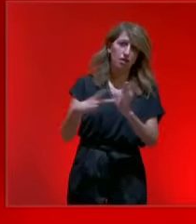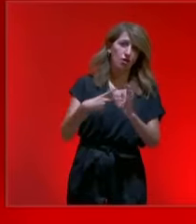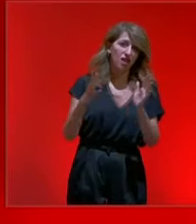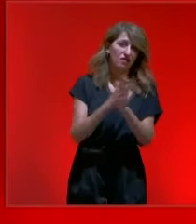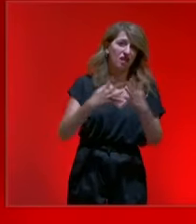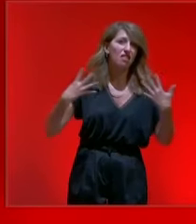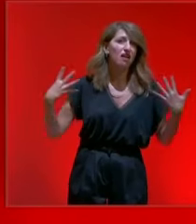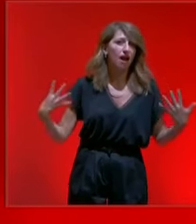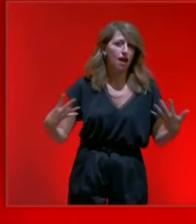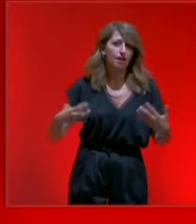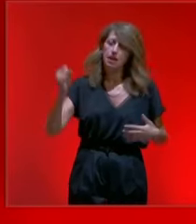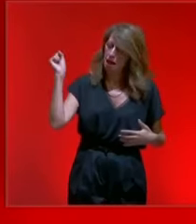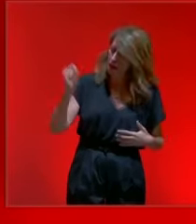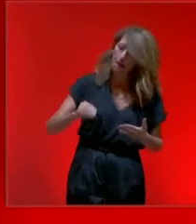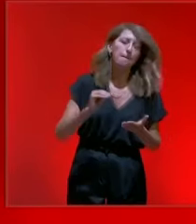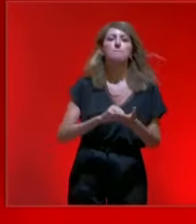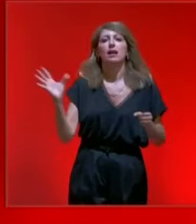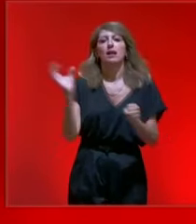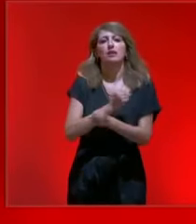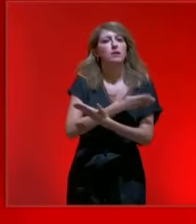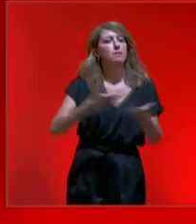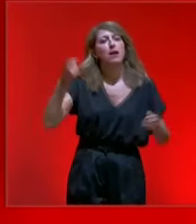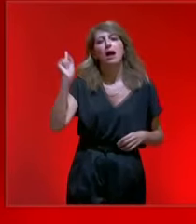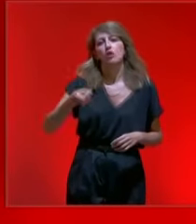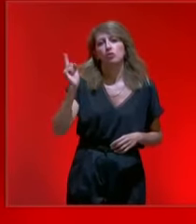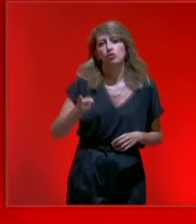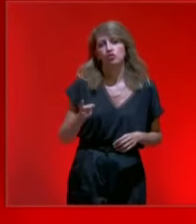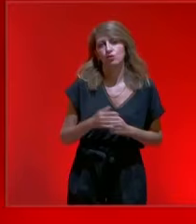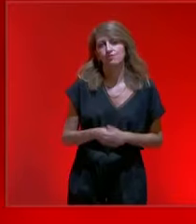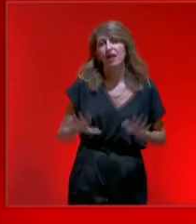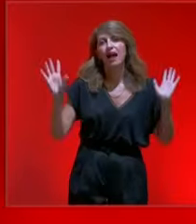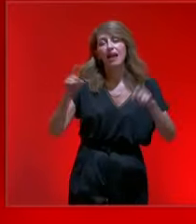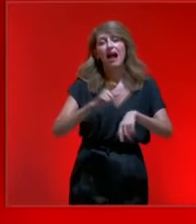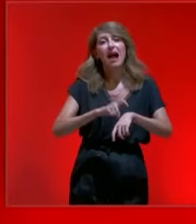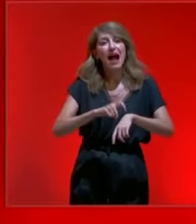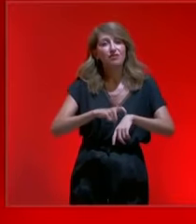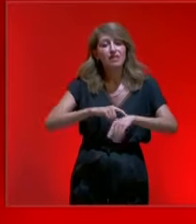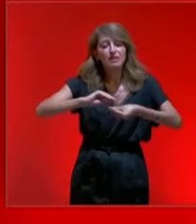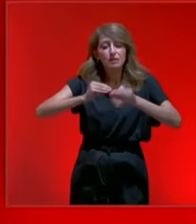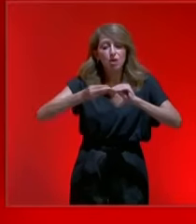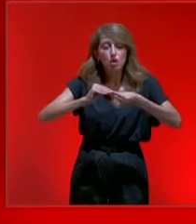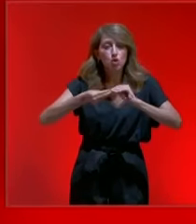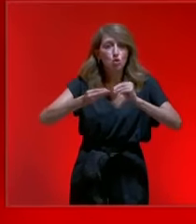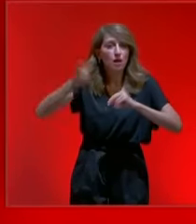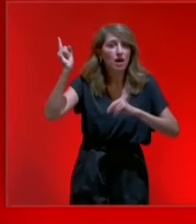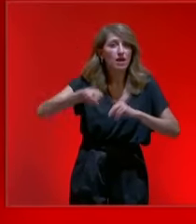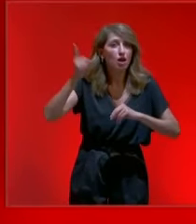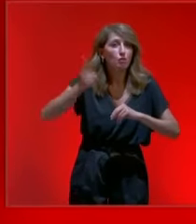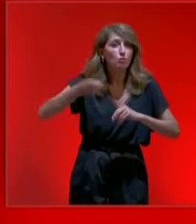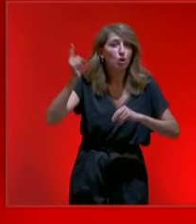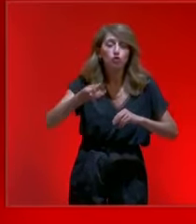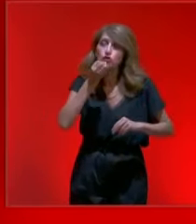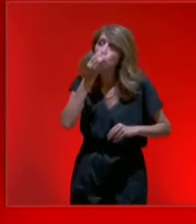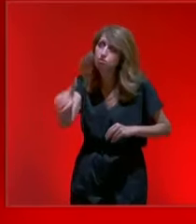2019. Ξέρετε, τα πολιτικά μαθηματικά είναι αμήλικτα. Διότι εγώ δεν μπορώ να σκεφτώ άλλο τρόπο να κερδίσουμε τις εκλογές, αν